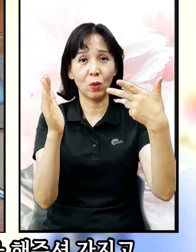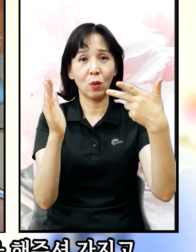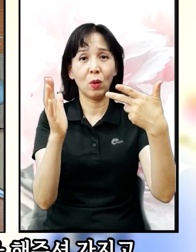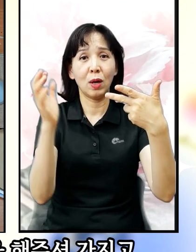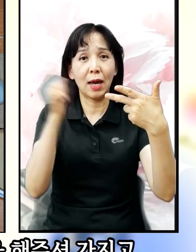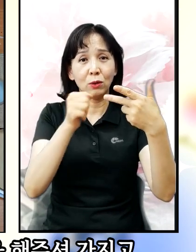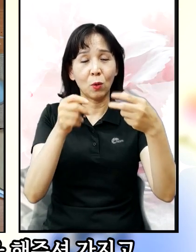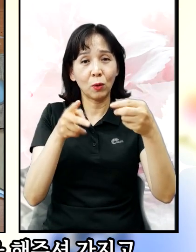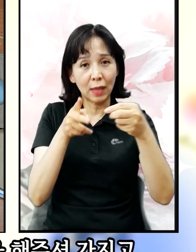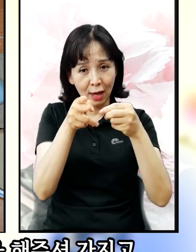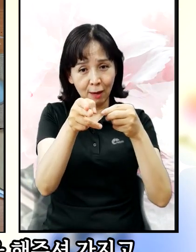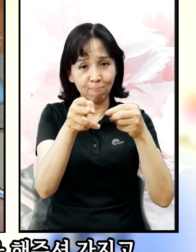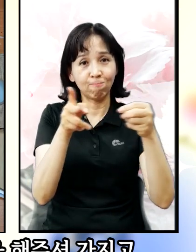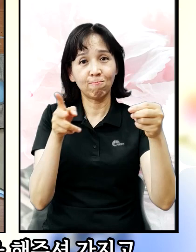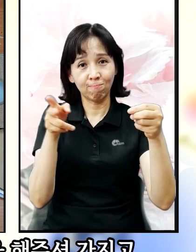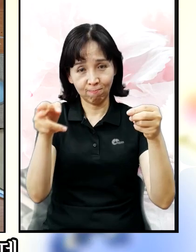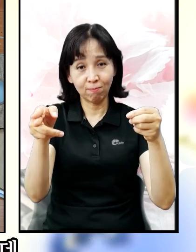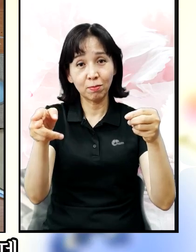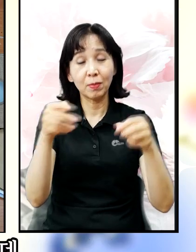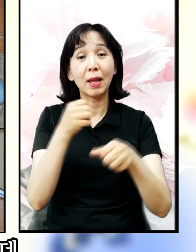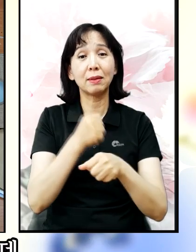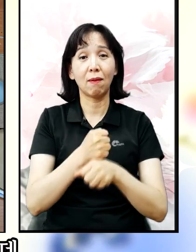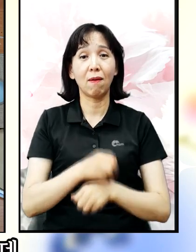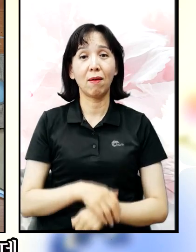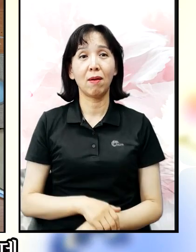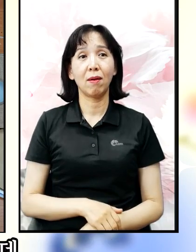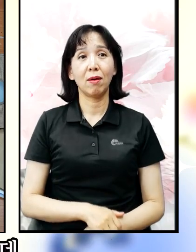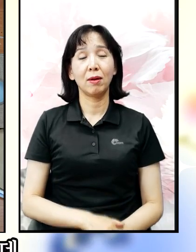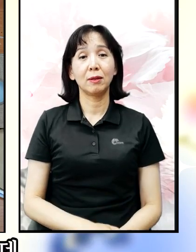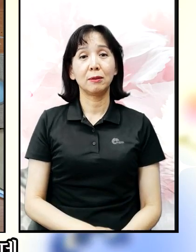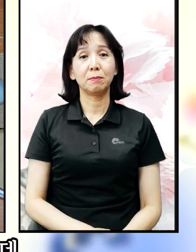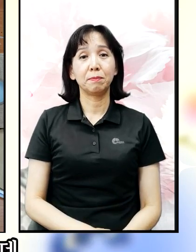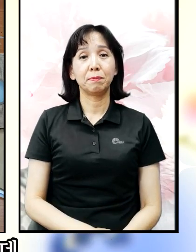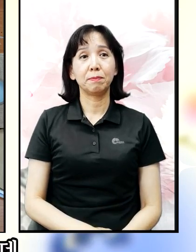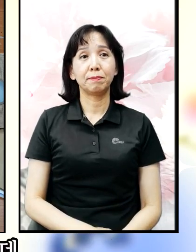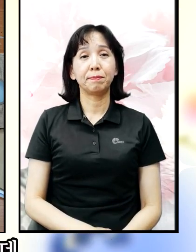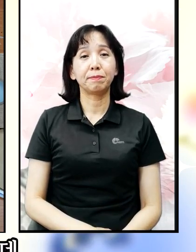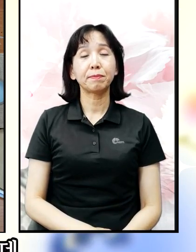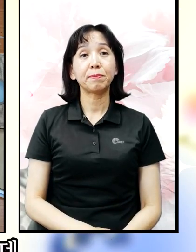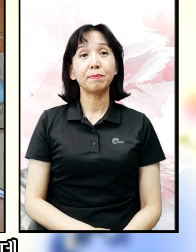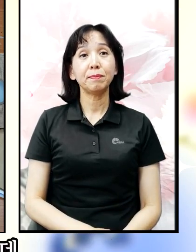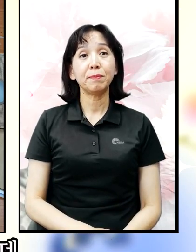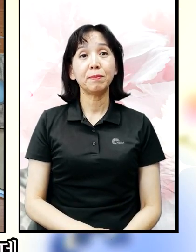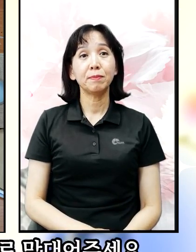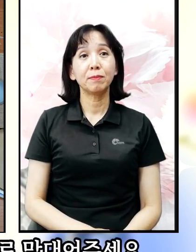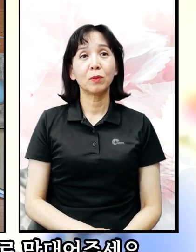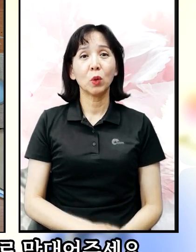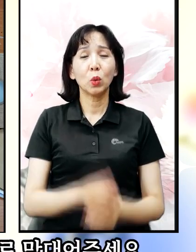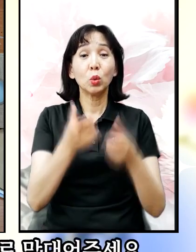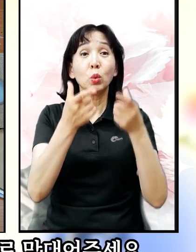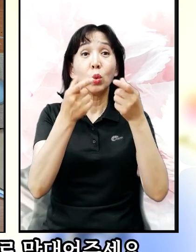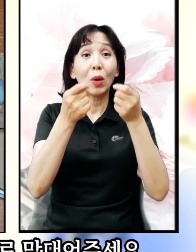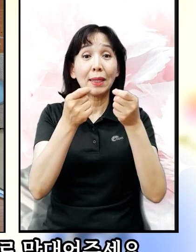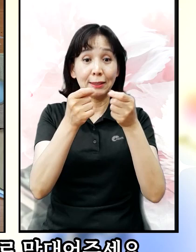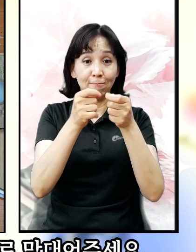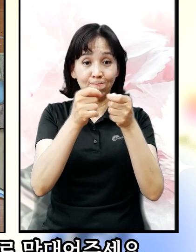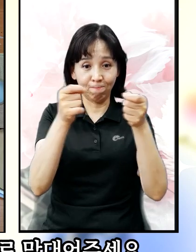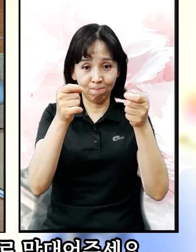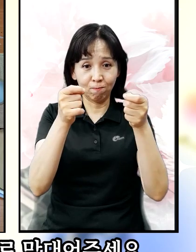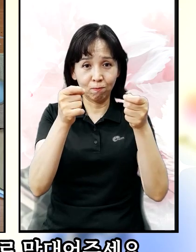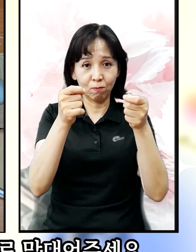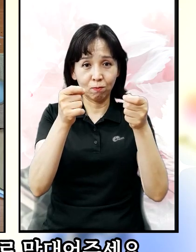요거를 재단을 해 주셔가지고 이렇게 재단을 해 주시는데, 자,